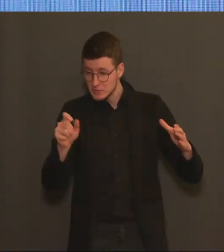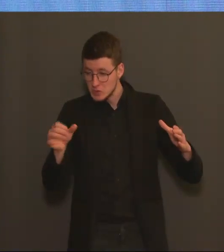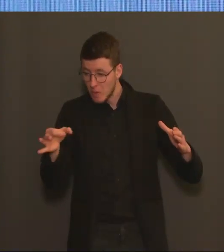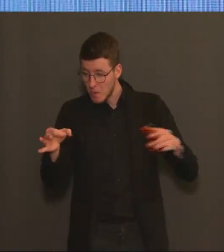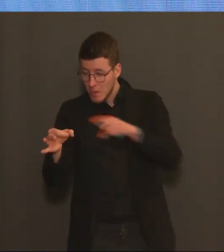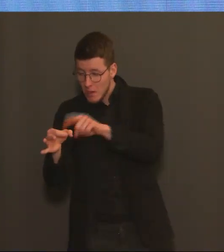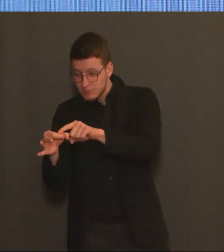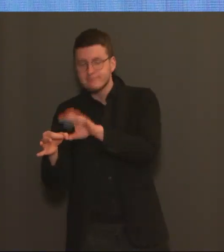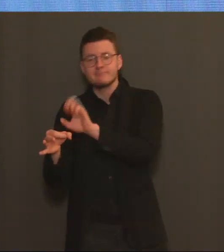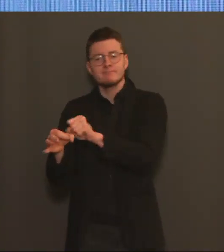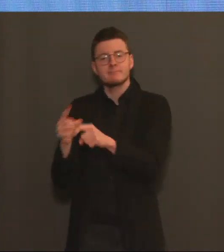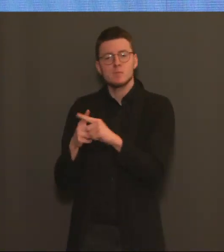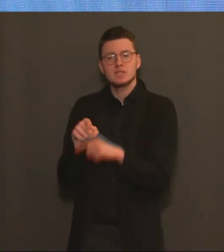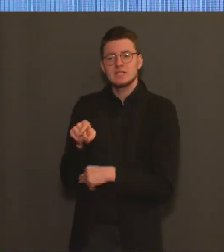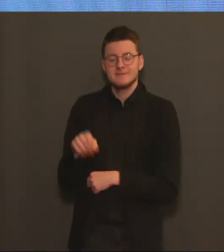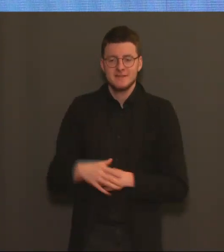280.000 mensen.